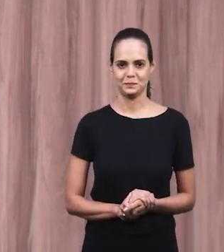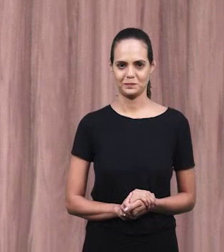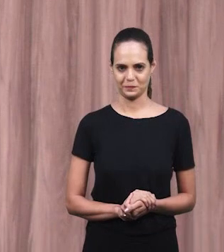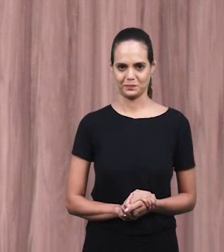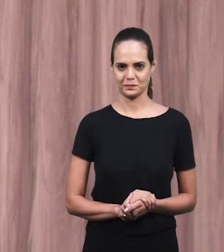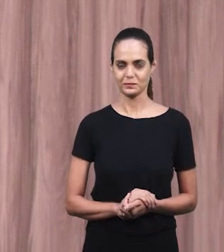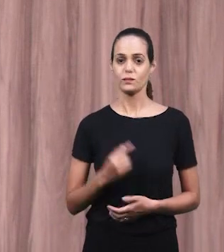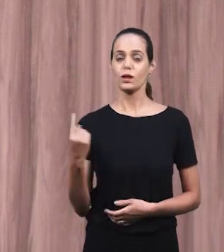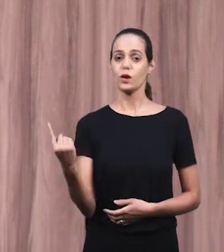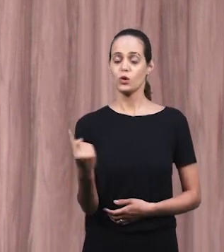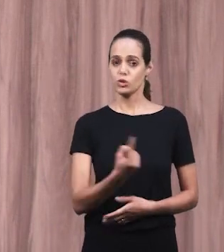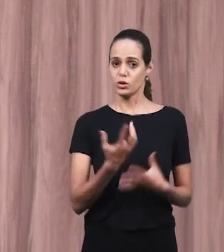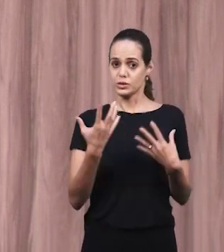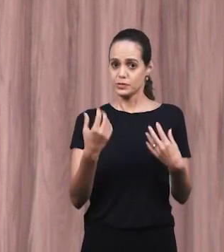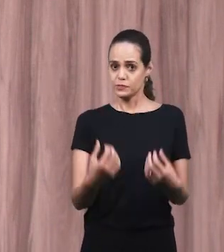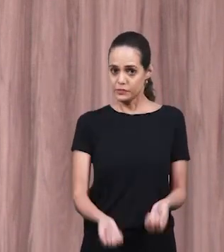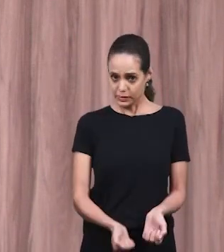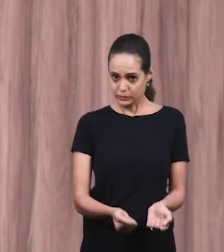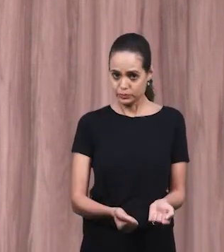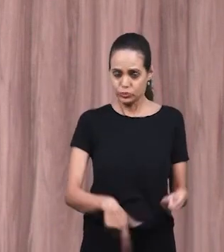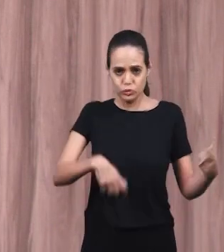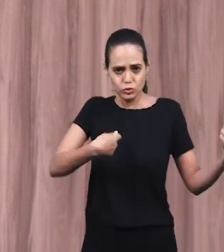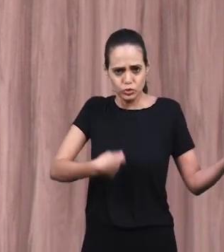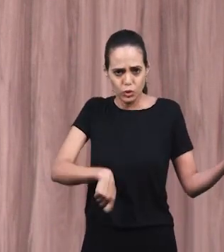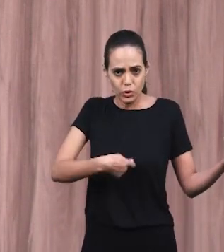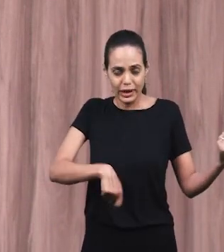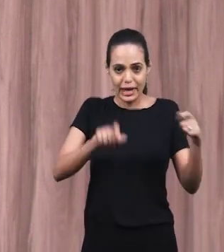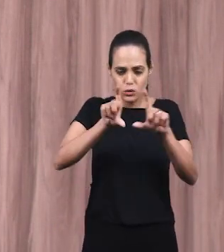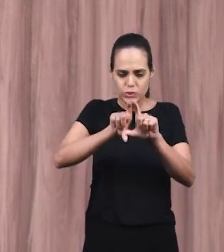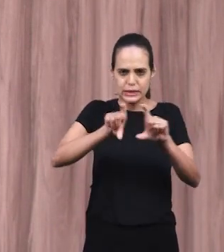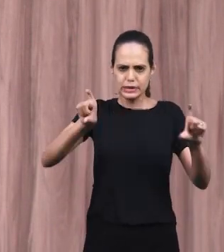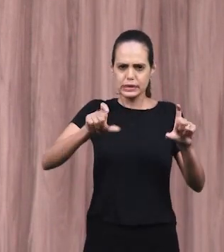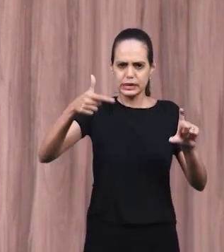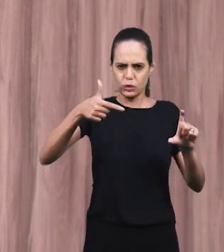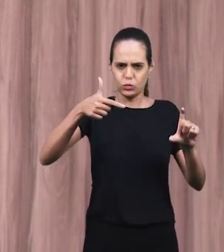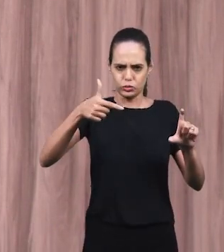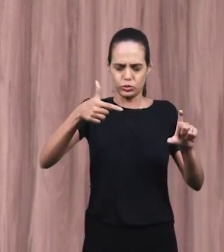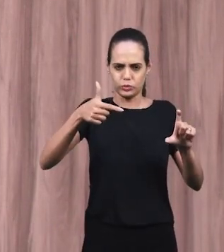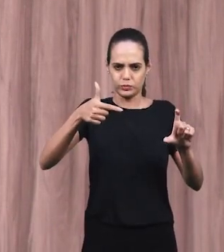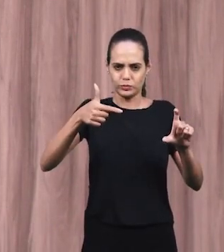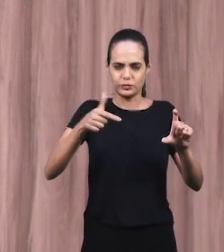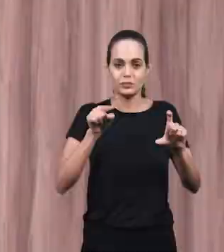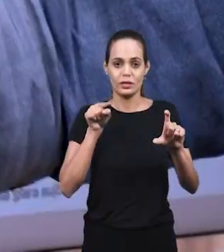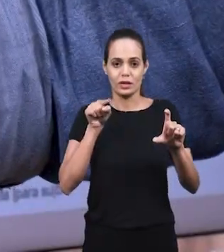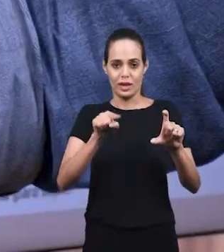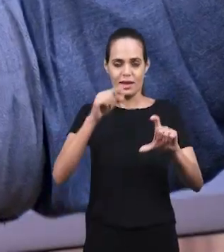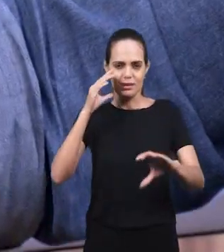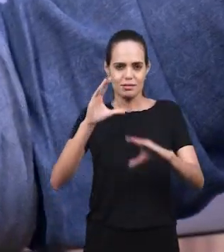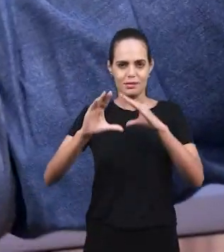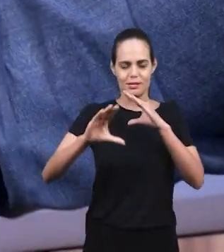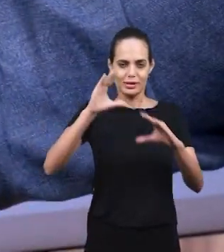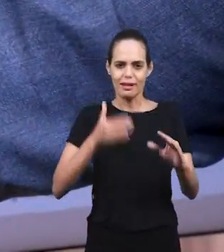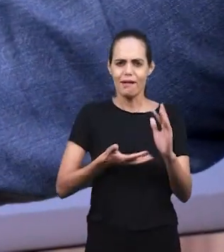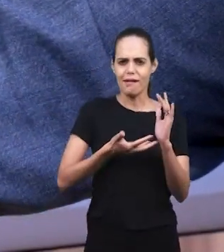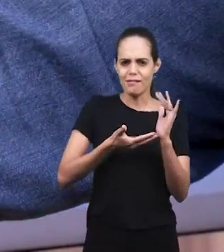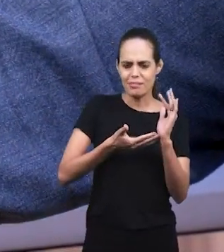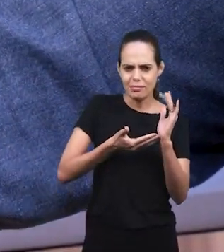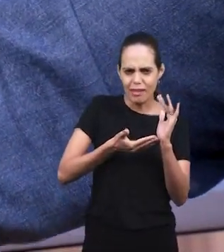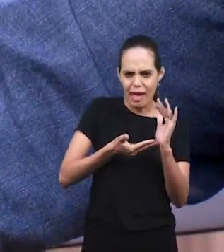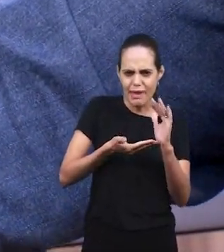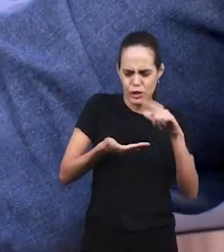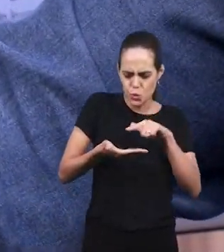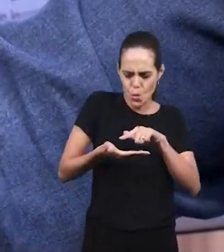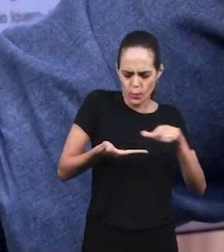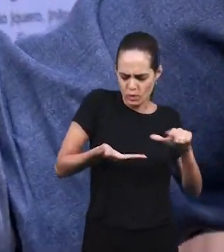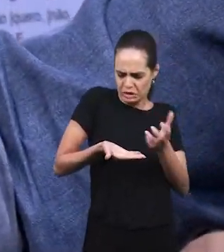Nous allons jouer le deuxième couplet quand on chante. Lampe vide, je ne